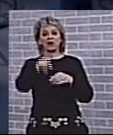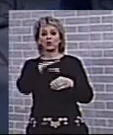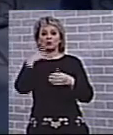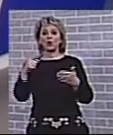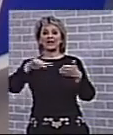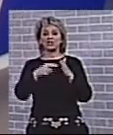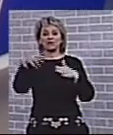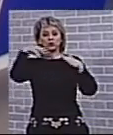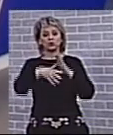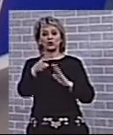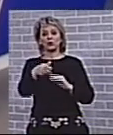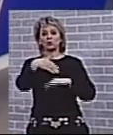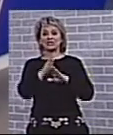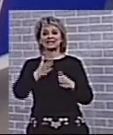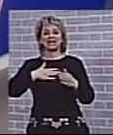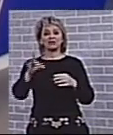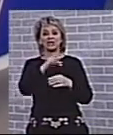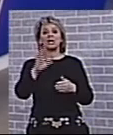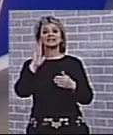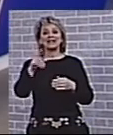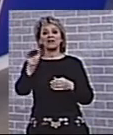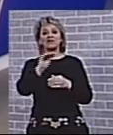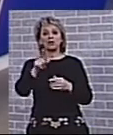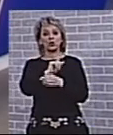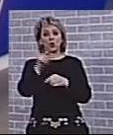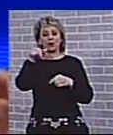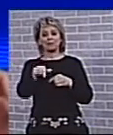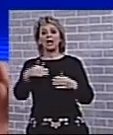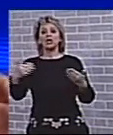Многие идеи, внедренные на участках нашего региона, стали федеральной